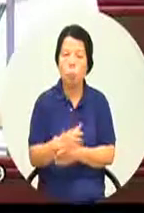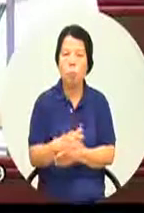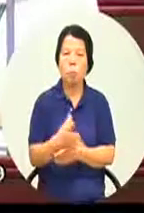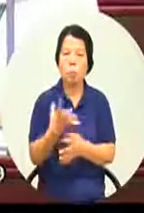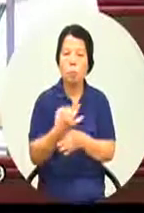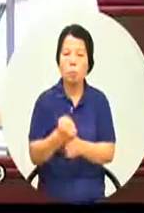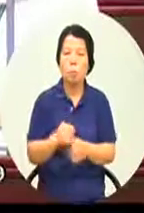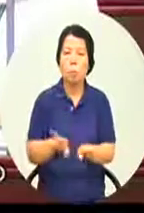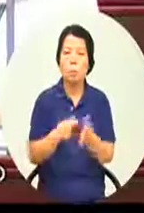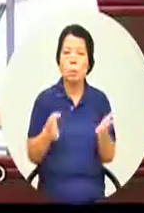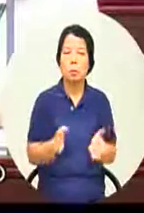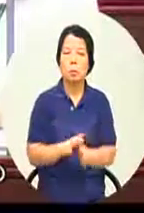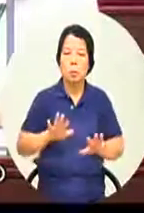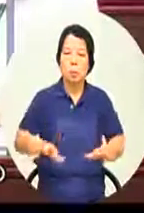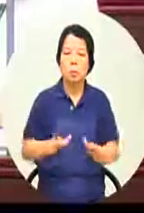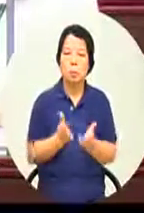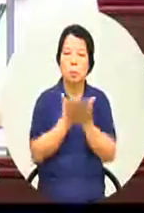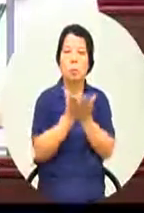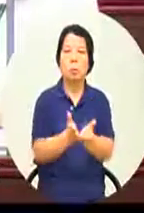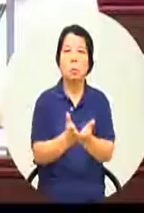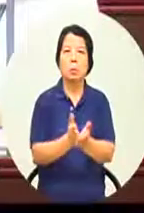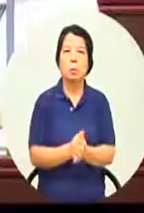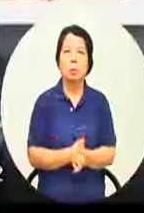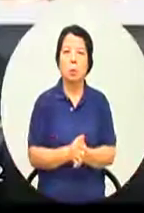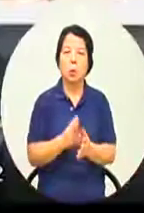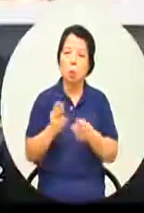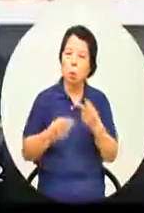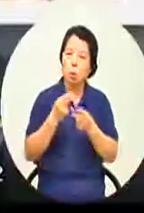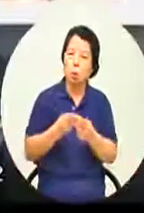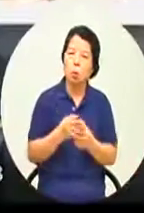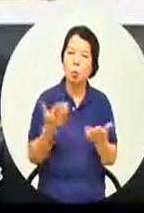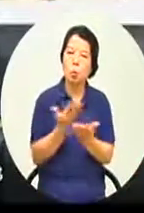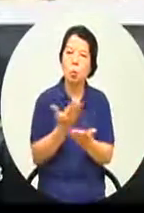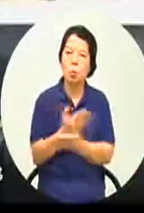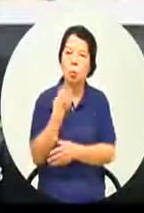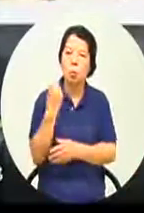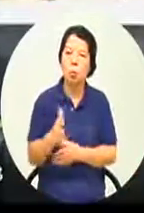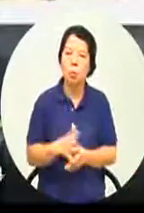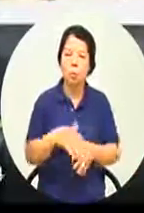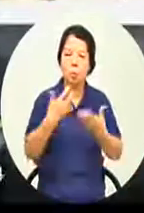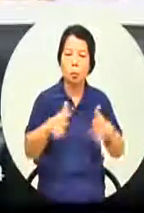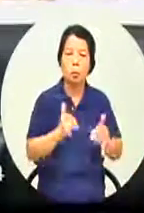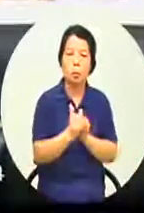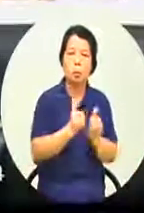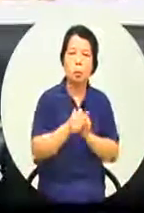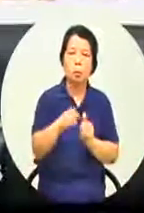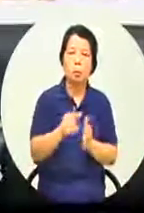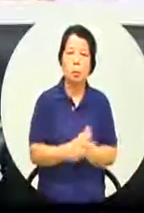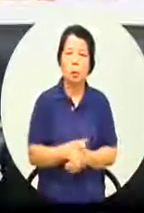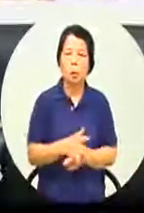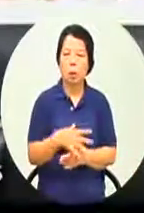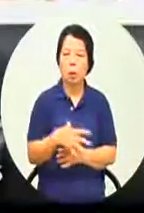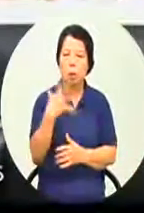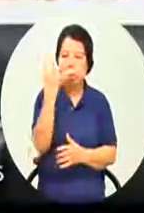这两艘、 就是、不是这两艘，是说现有的渡轮，你们如何太旧换新？很多的居民认为说这个是太老旧